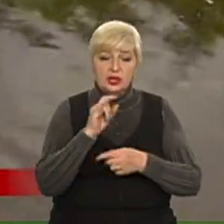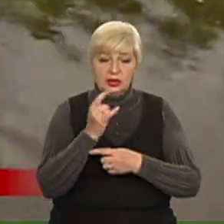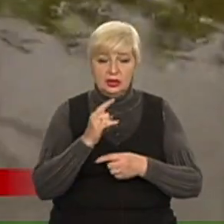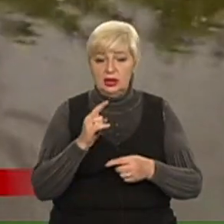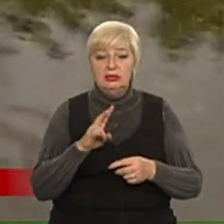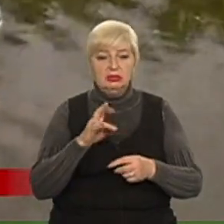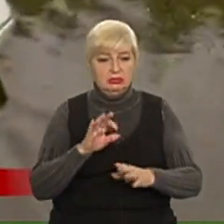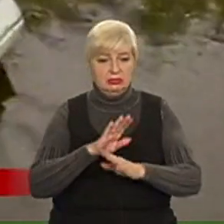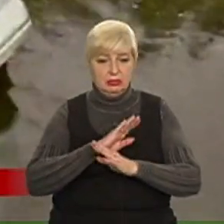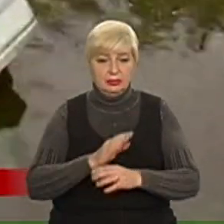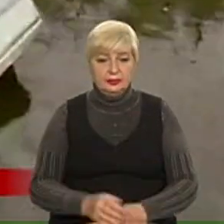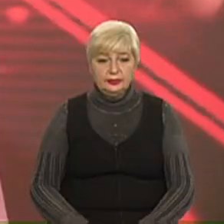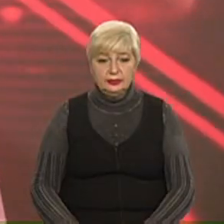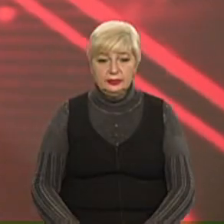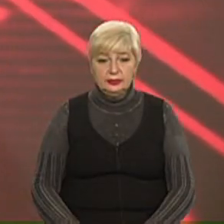життя.